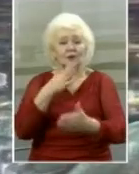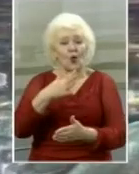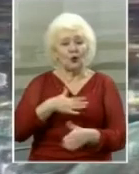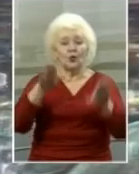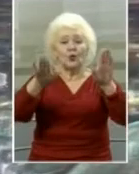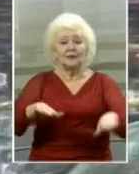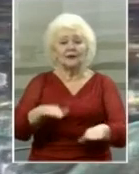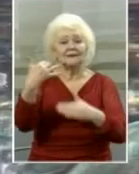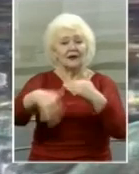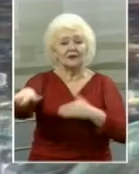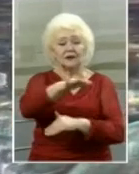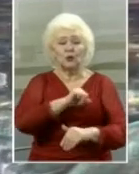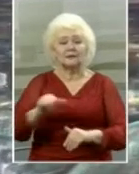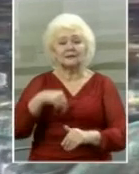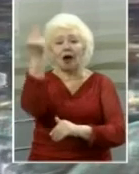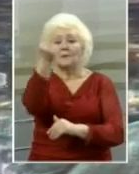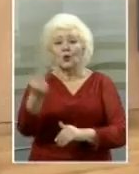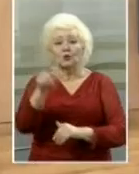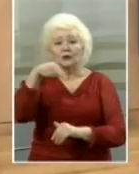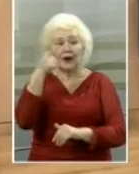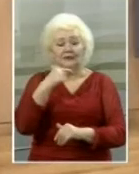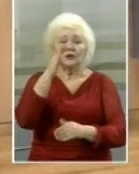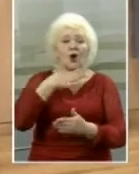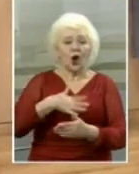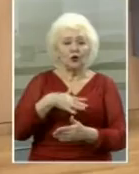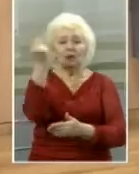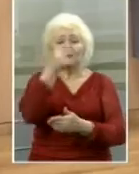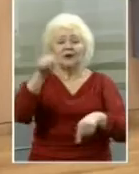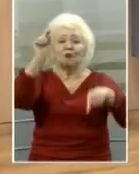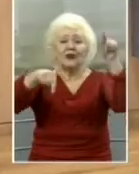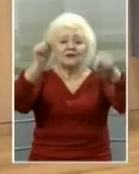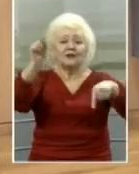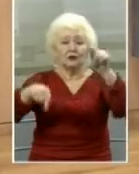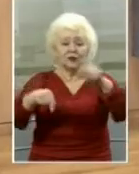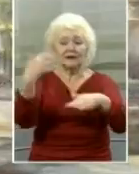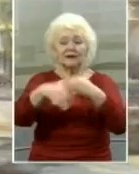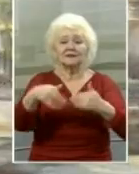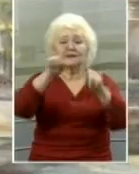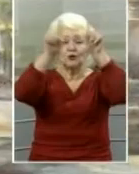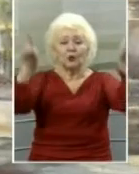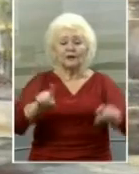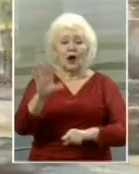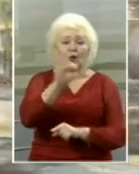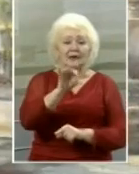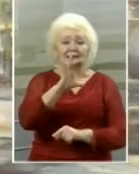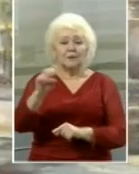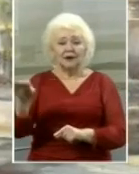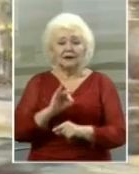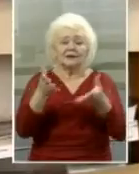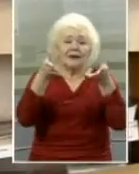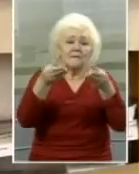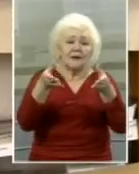місце в Херсоні. Сам художник говорить, що любить малювати дощ. Херсон у картинах Олександра Степаненка м'який і